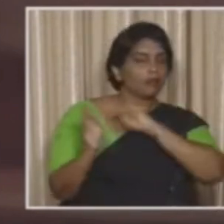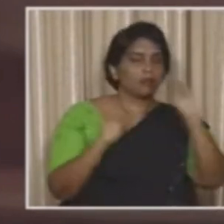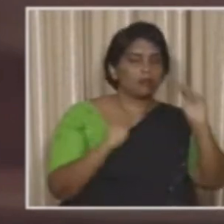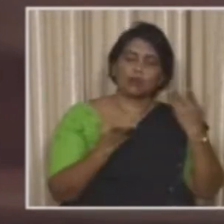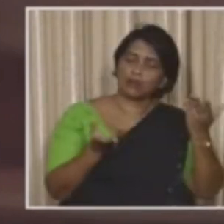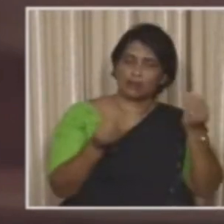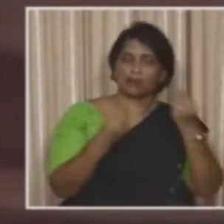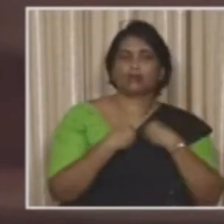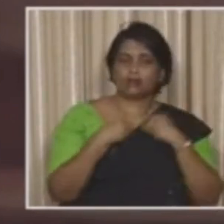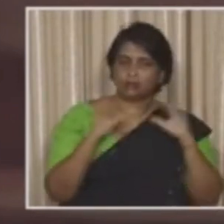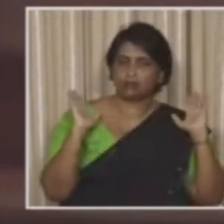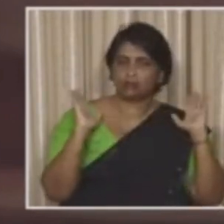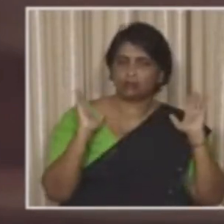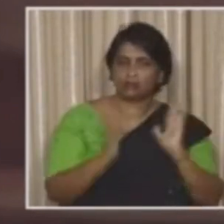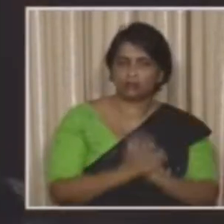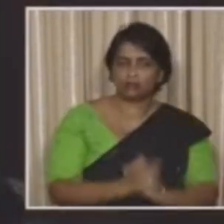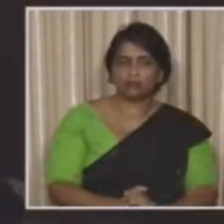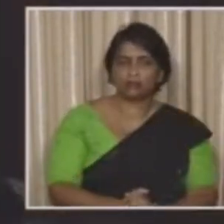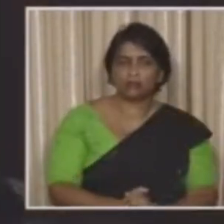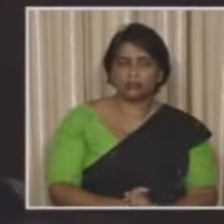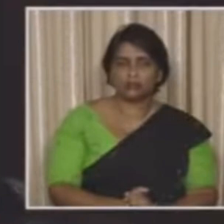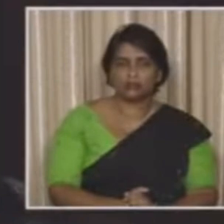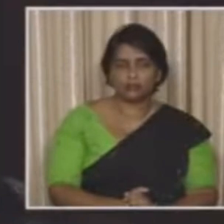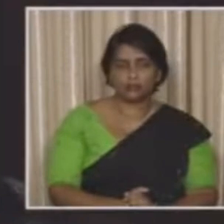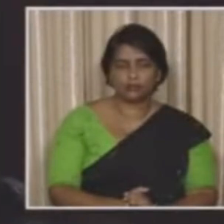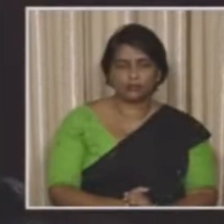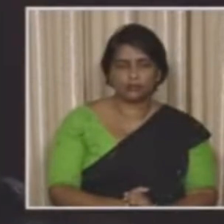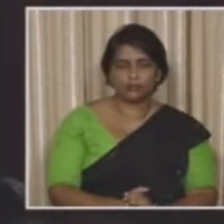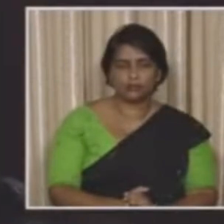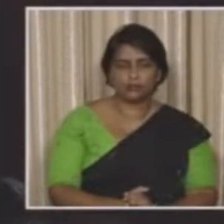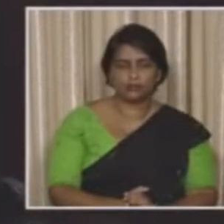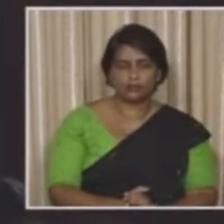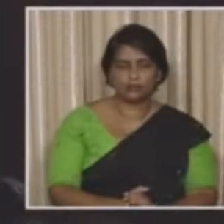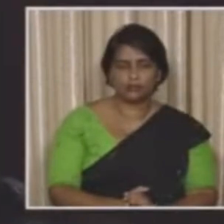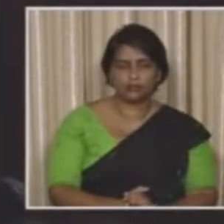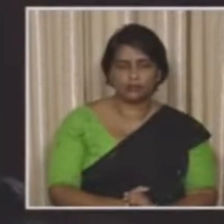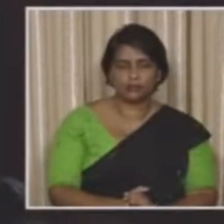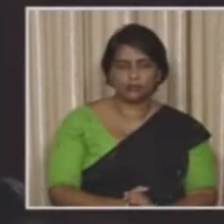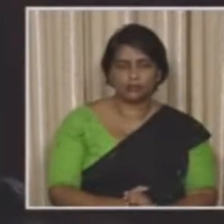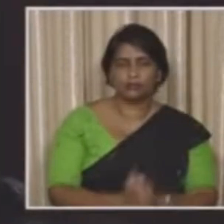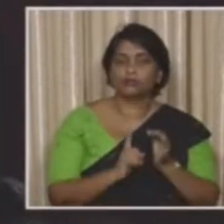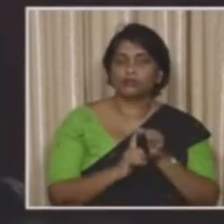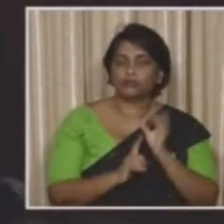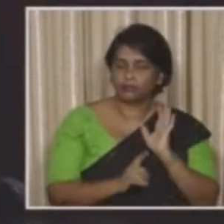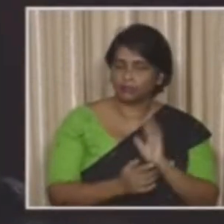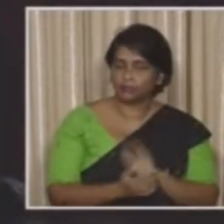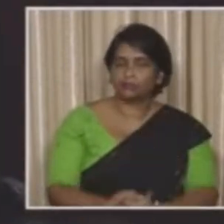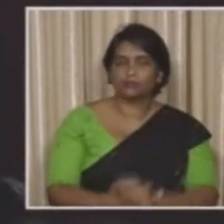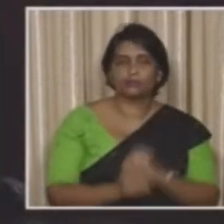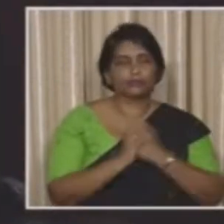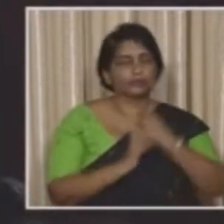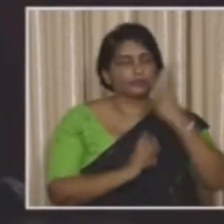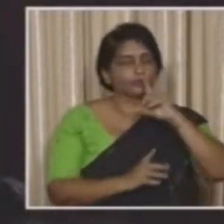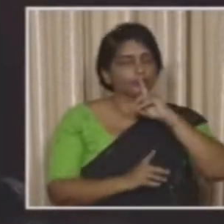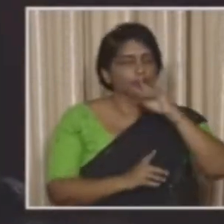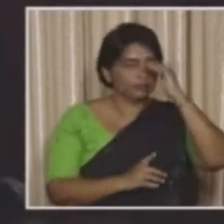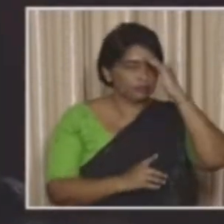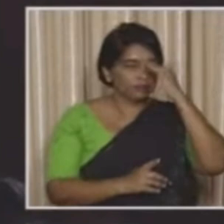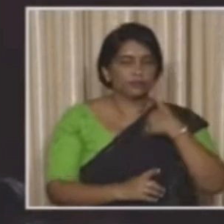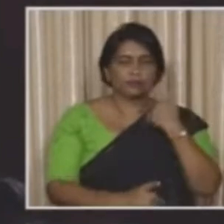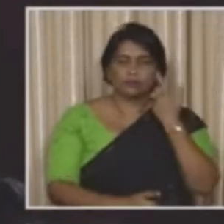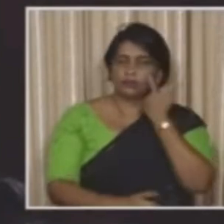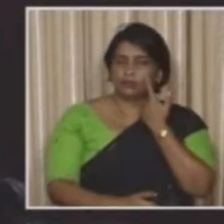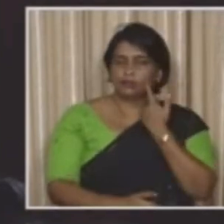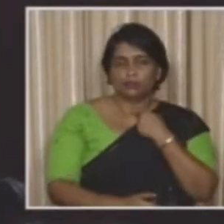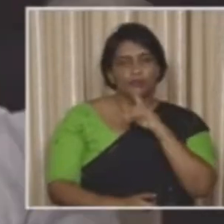දෙන්න. හොඳයි හරි කරුවන්තුමා. දැන් අනුරකුමාර මහත්තයාගේ වෙලාව ගන්න. ඔව් ජනාධිපතිතුමා නියෝජ්‍ය කතානායකතුමනි මම කනගාටුව